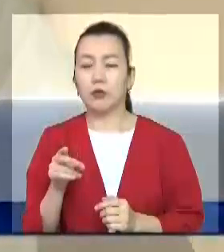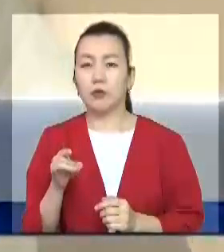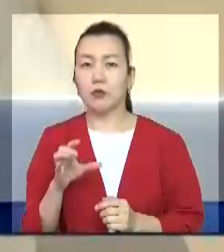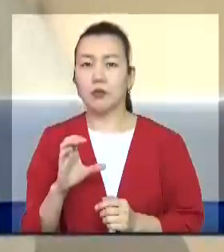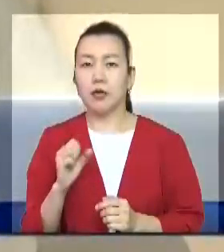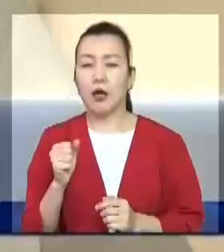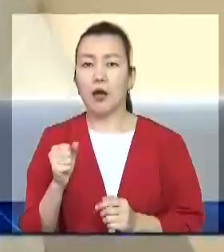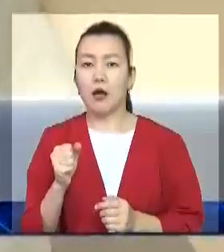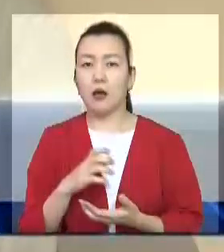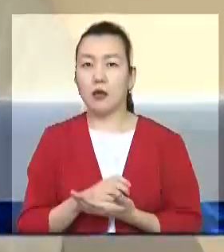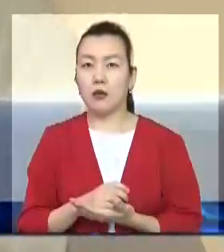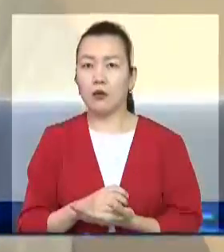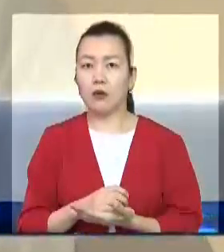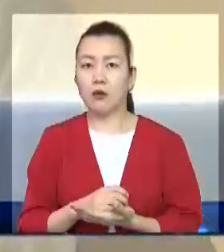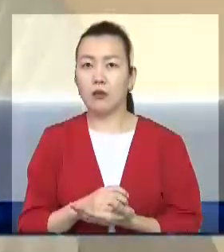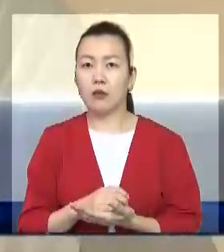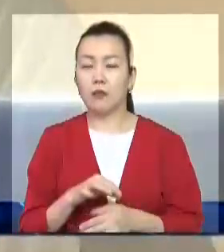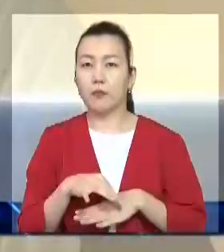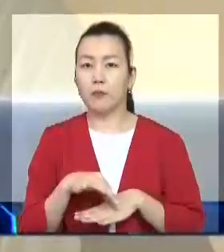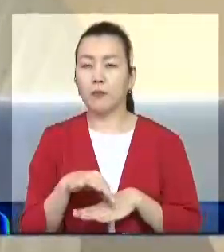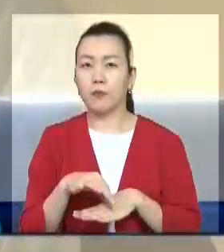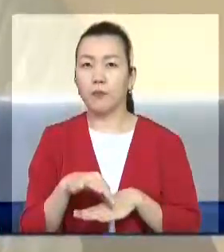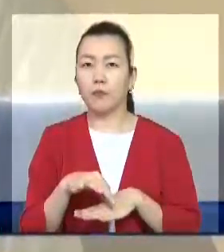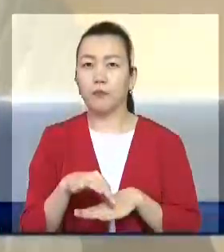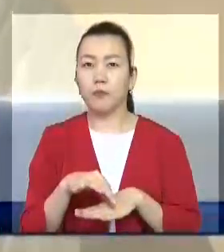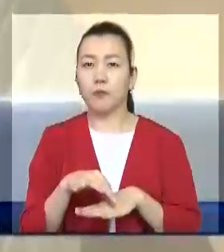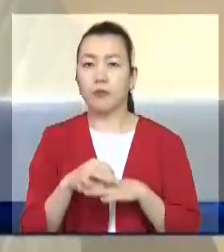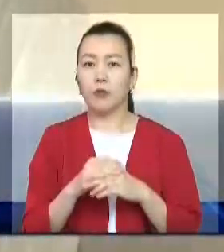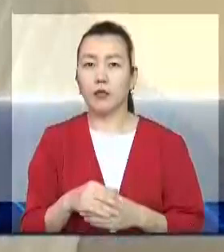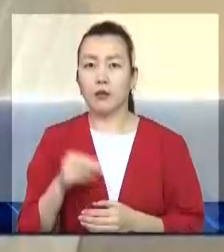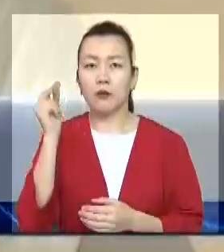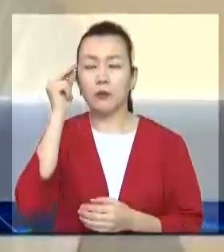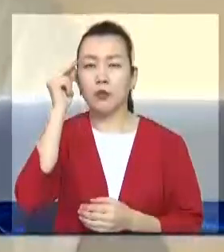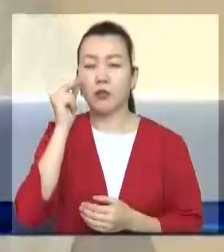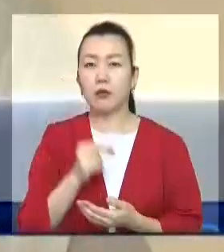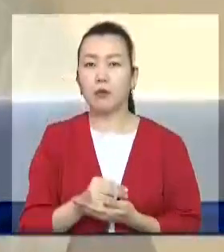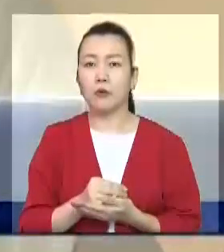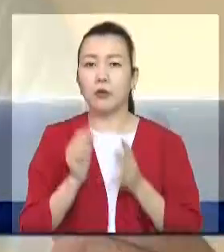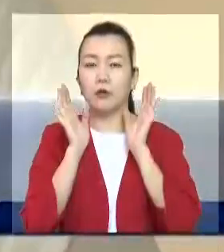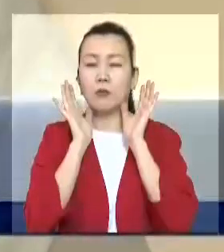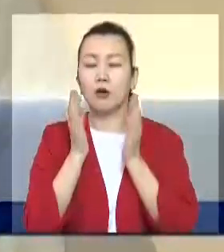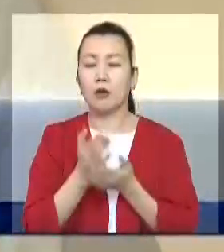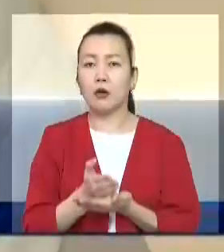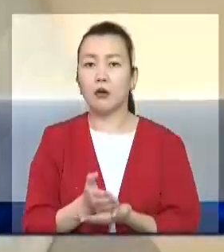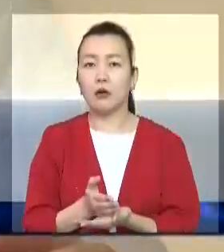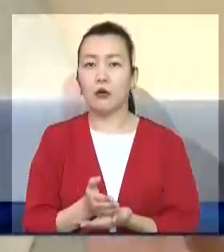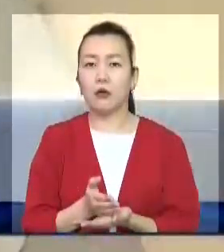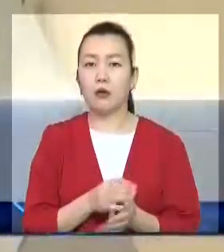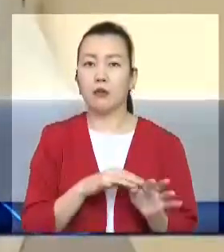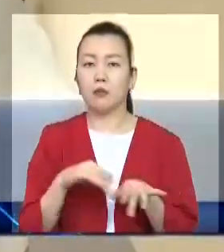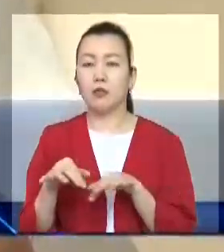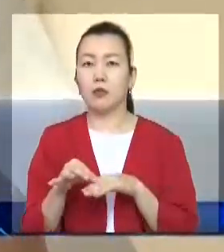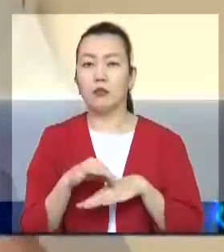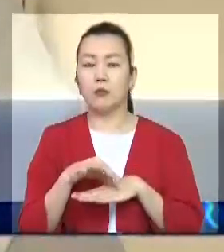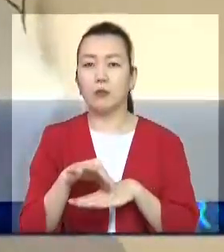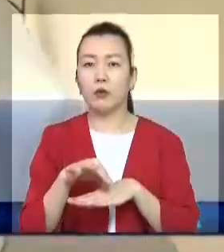профилактике религиозного экстремизма у нас ведется вот по двум направлениям. Это вот такие вот, как сегодня, мероприятия